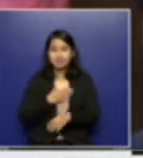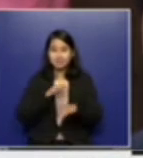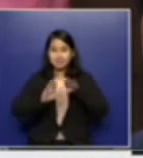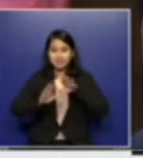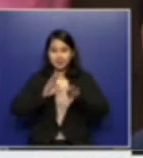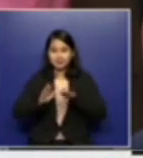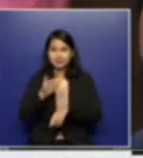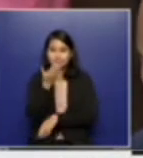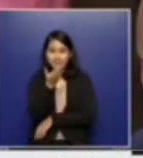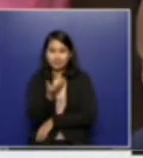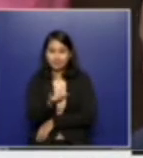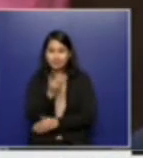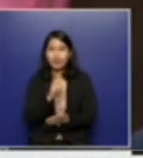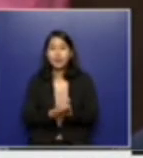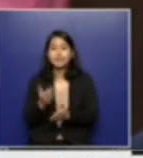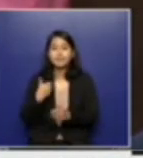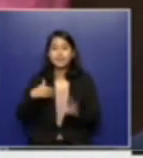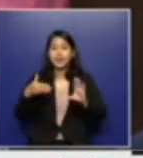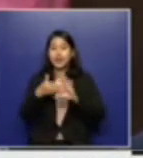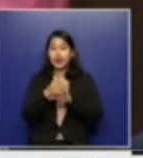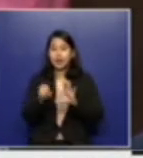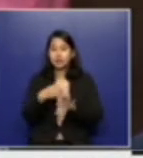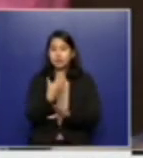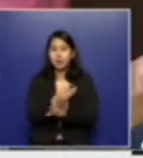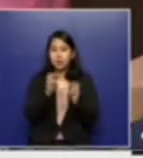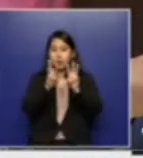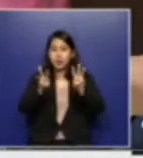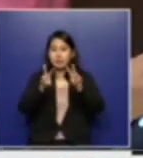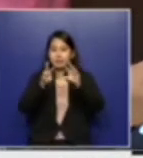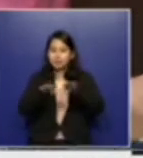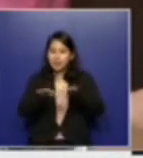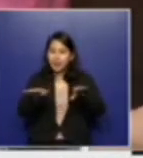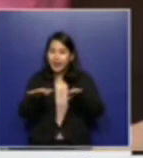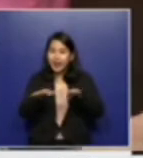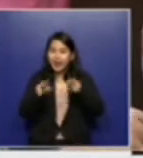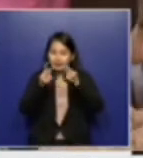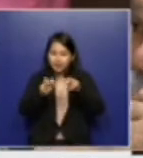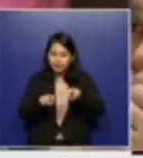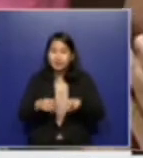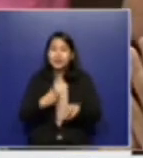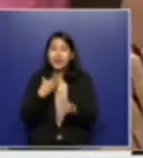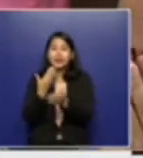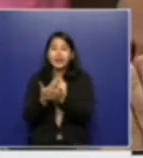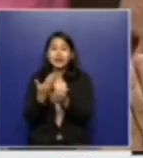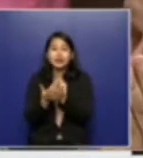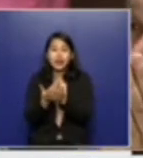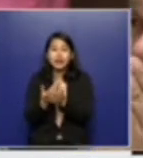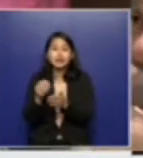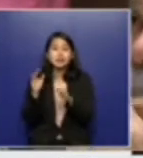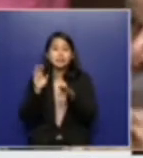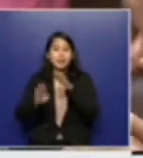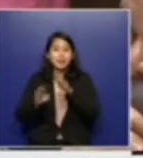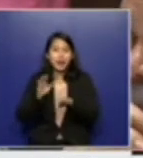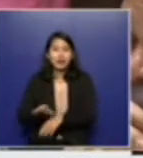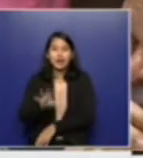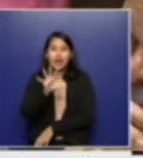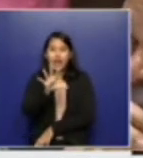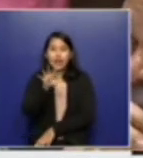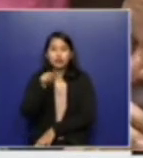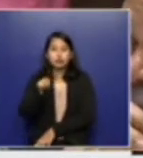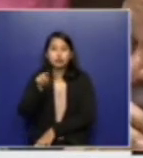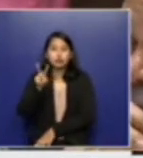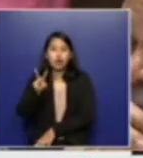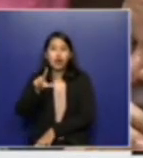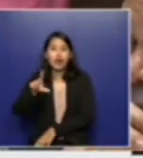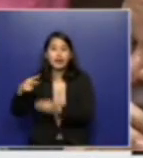นะครับมีสไลด์อันหนึ่งเนี่ยผมค้นในเว็บธรรมดาเนี่ยครับยี่ห้อเดียวกันอันเดียวกันเขาบอกลำหนึ่งตกประมาณ 5.2 ล้านเหรียญไม่